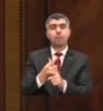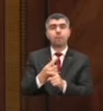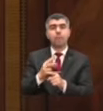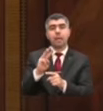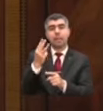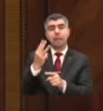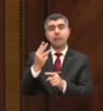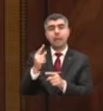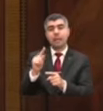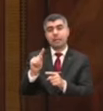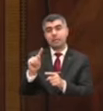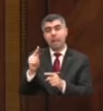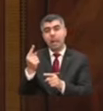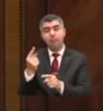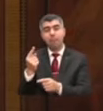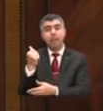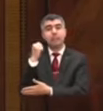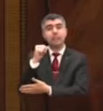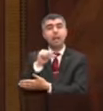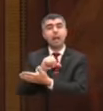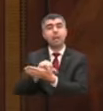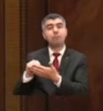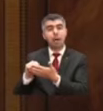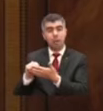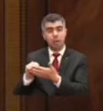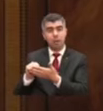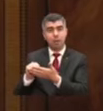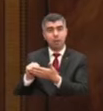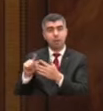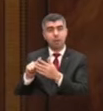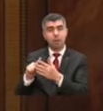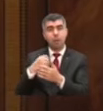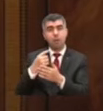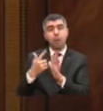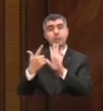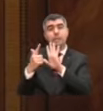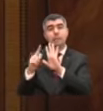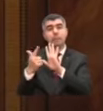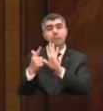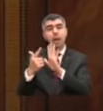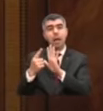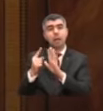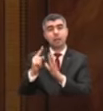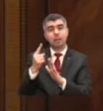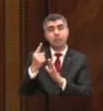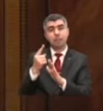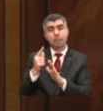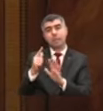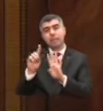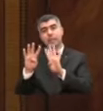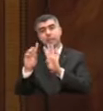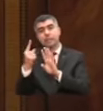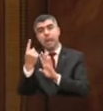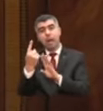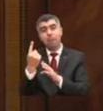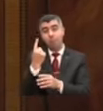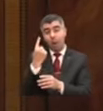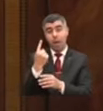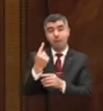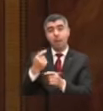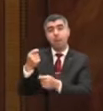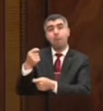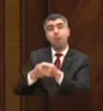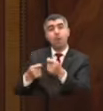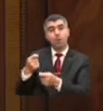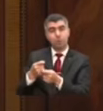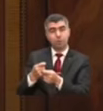3.20 دراهم ديال الضرائب، بمعنى انه كنفوتوا يعني كنوصلوا لواحد 7 ديال الدراهم، كيبقى درهم واحد ما بين الموزع وهذا الشيء تكلمتوا عليه السيد الوزير.